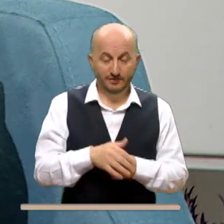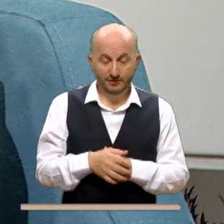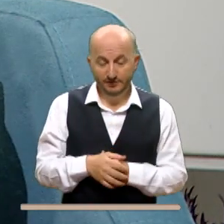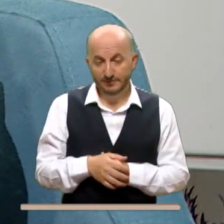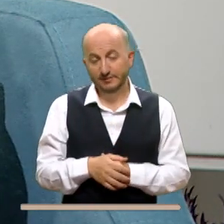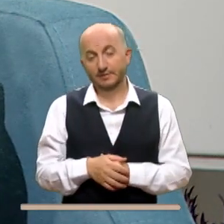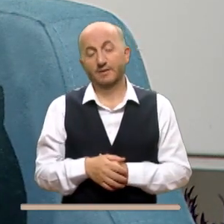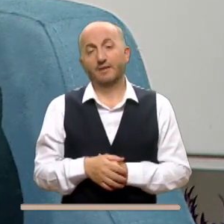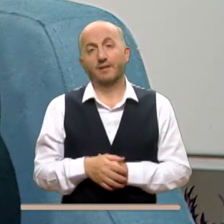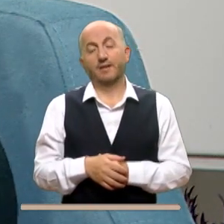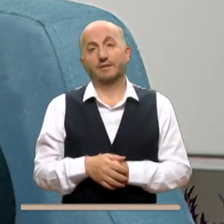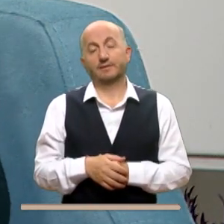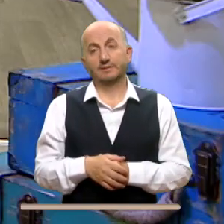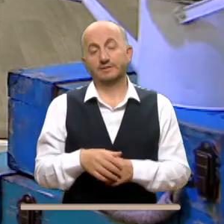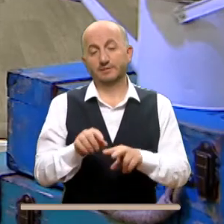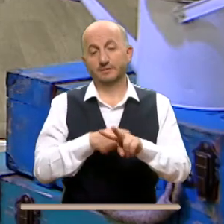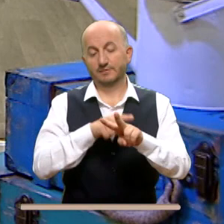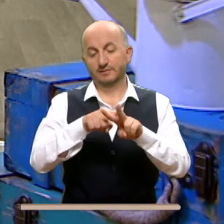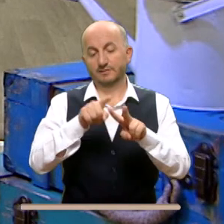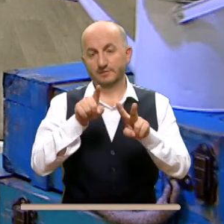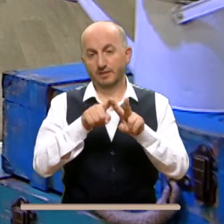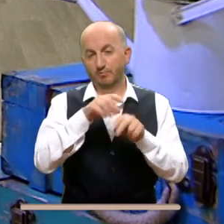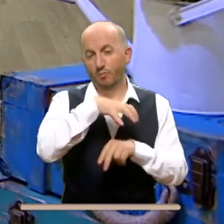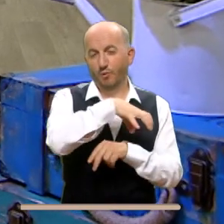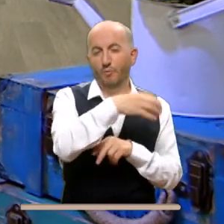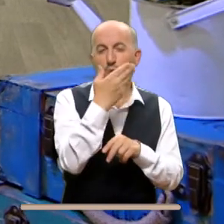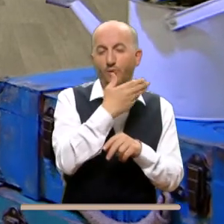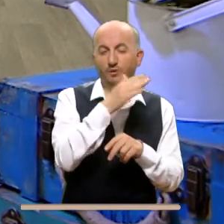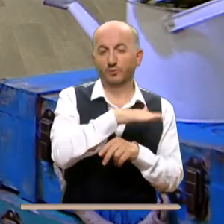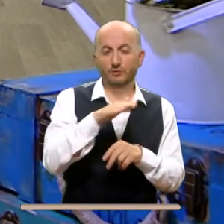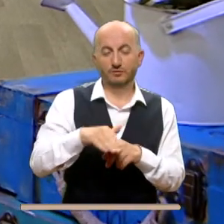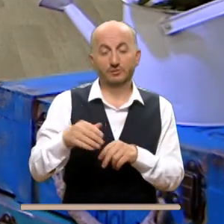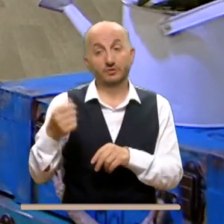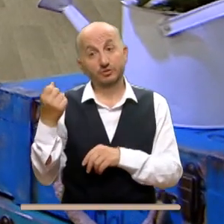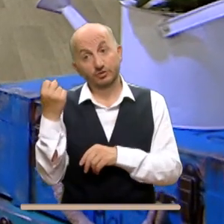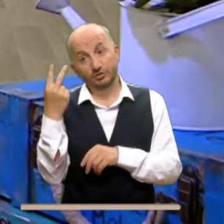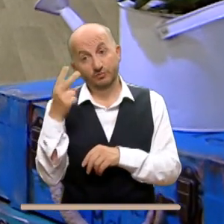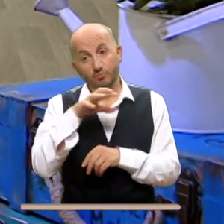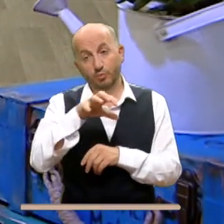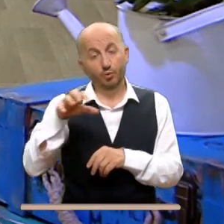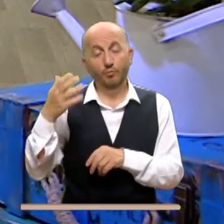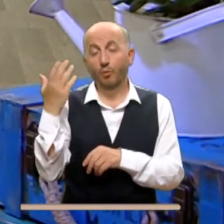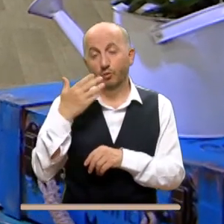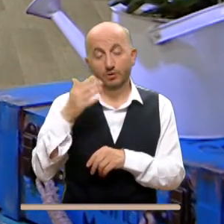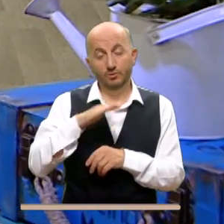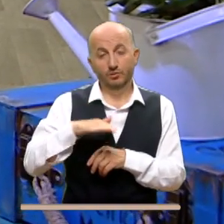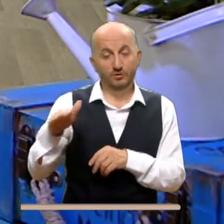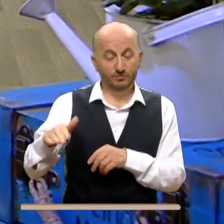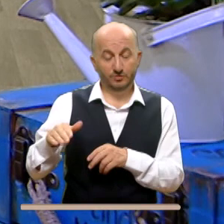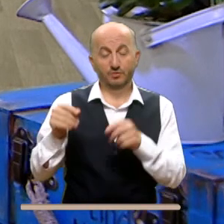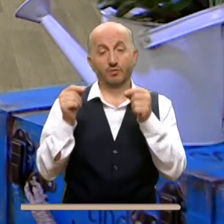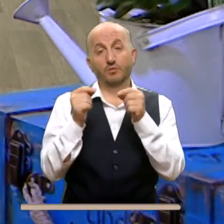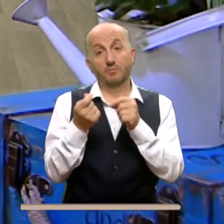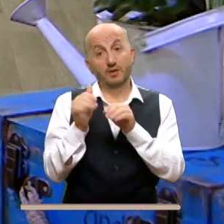Biz tabii yan dal yapan öğrencilerimiz için bir yarı yıl, çift anadal yapan öğrencilerimiz için iki yarı yıl bulundukları bursluluk